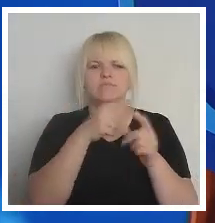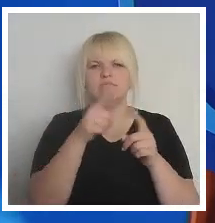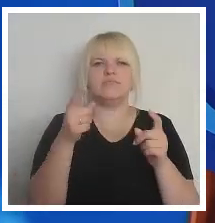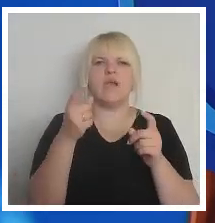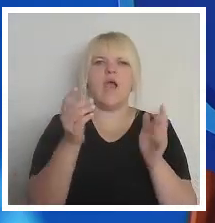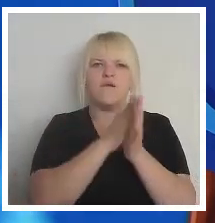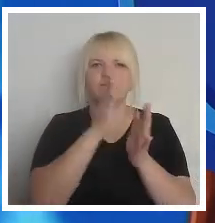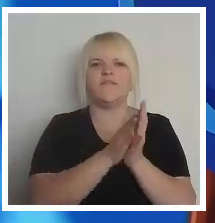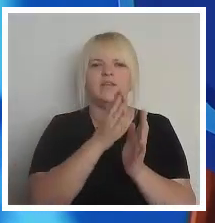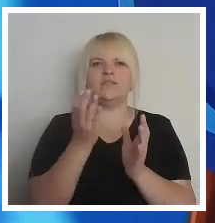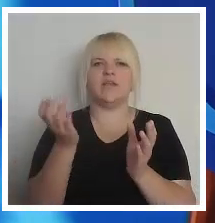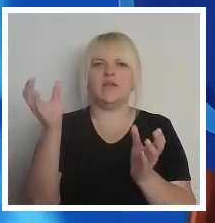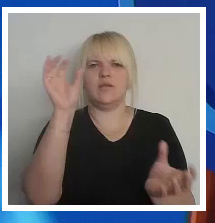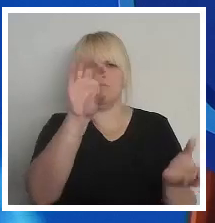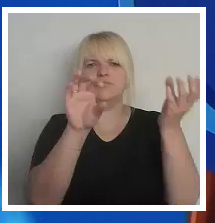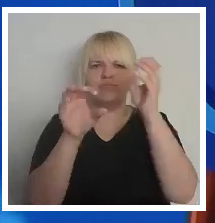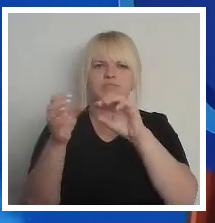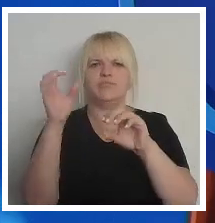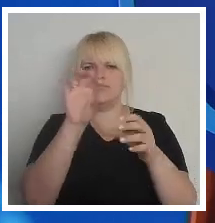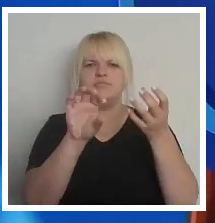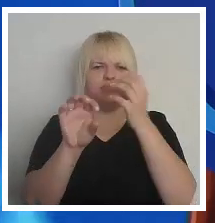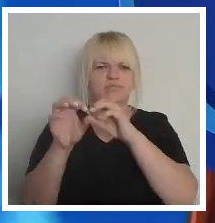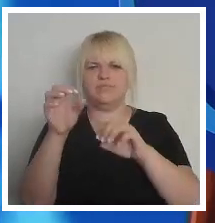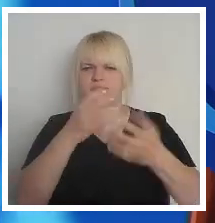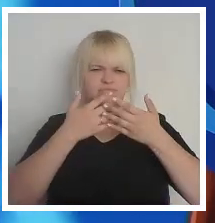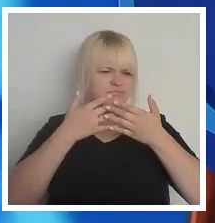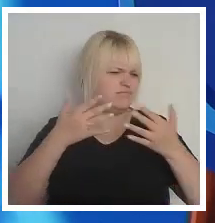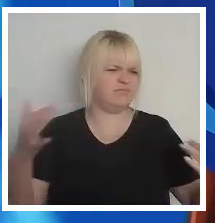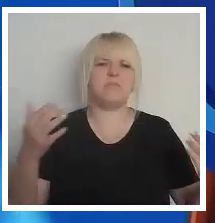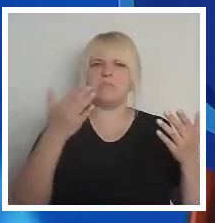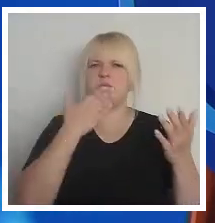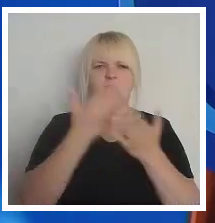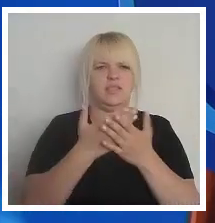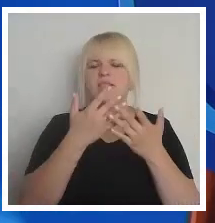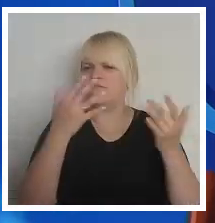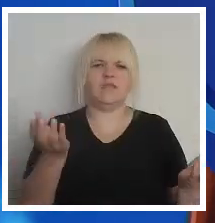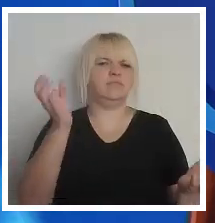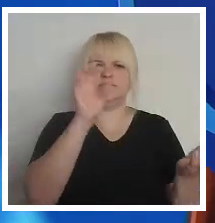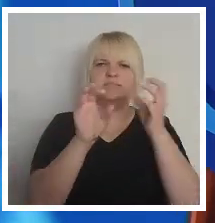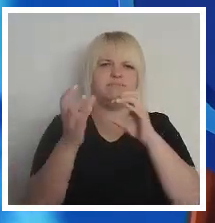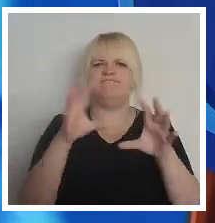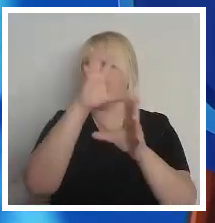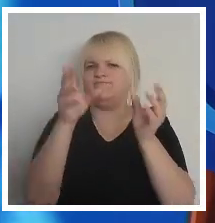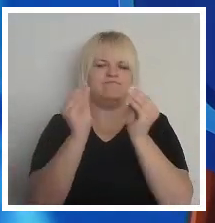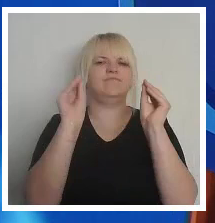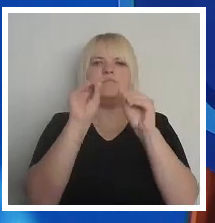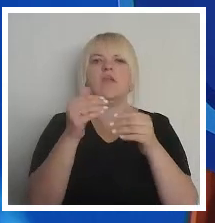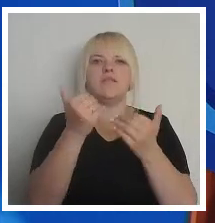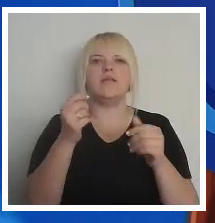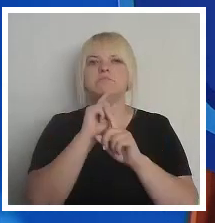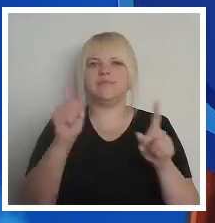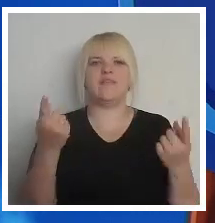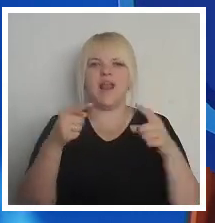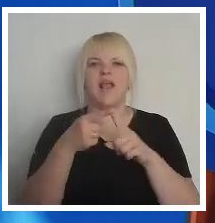avīzē ļoti daudzveidīgu piedāvājumu. Un tagad mēs esam tādā fragmentētā un ļoti specifiskā laikā, kad tu piedāvā